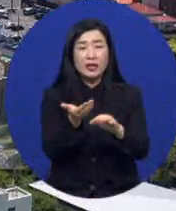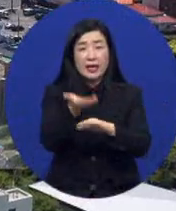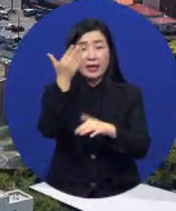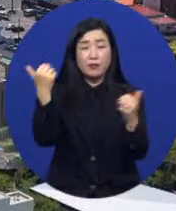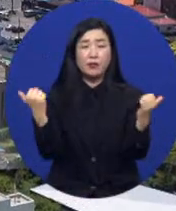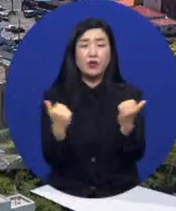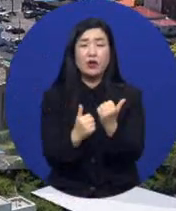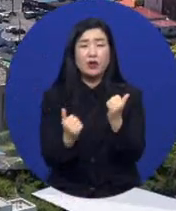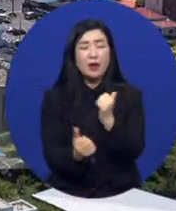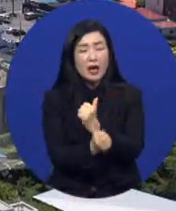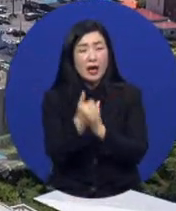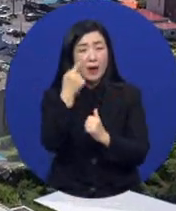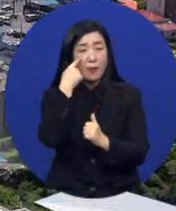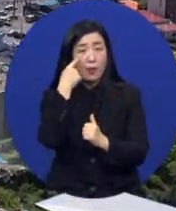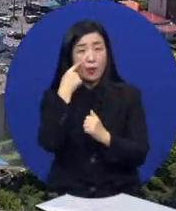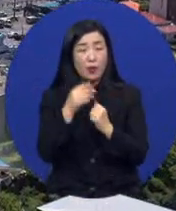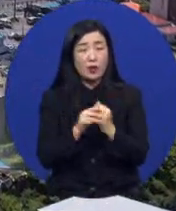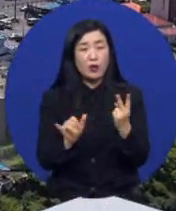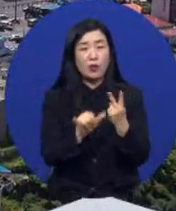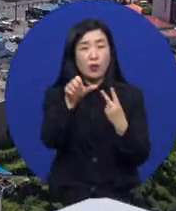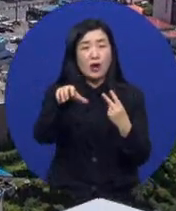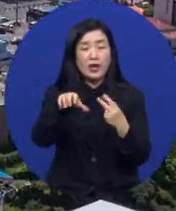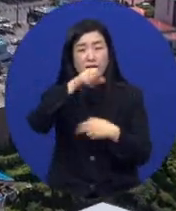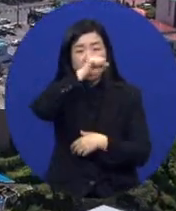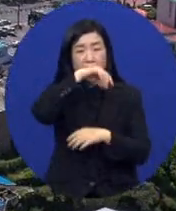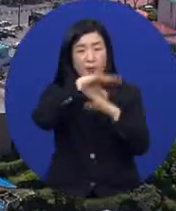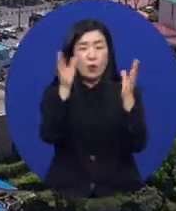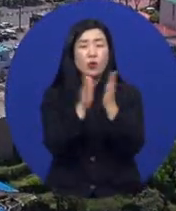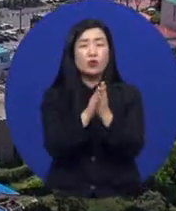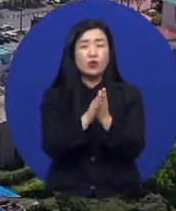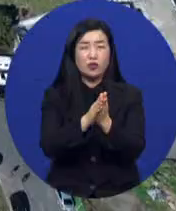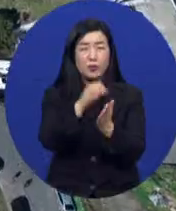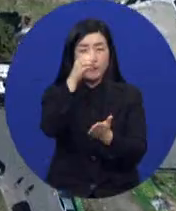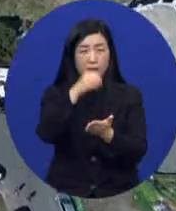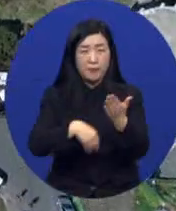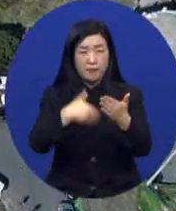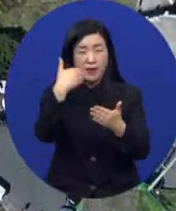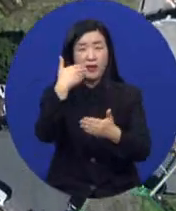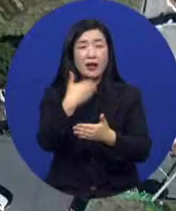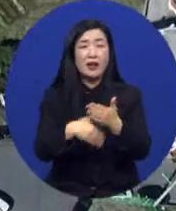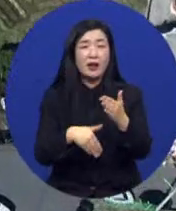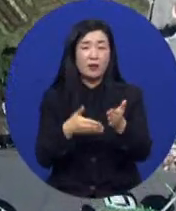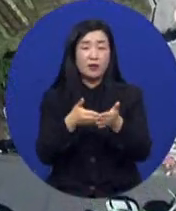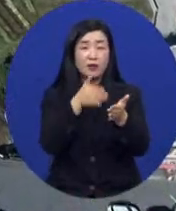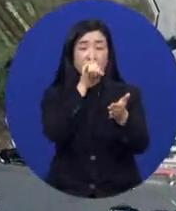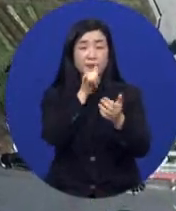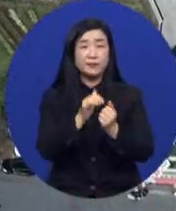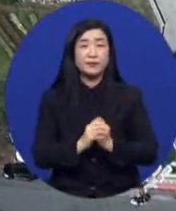추궁하고 제2공항 관련 예산을 전액 삭감해 줄 것을 요청했습니다.